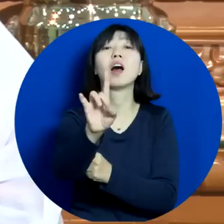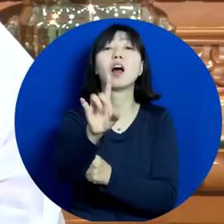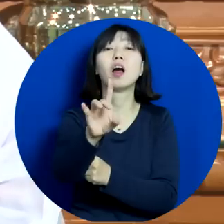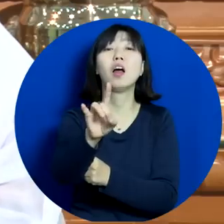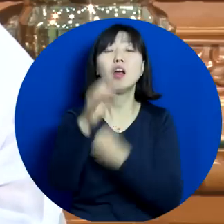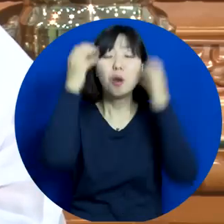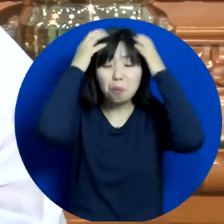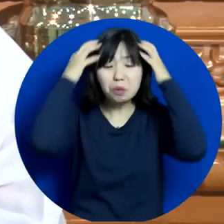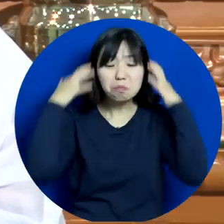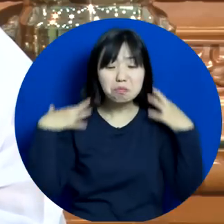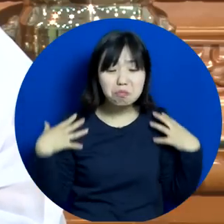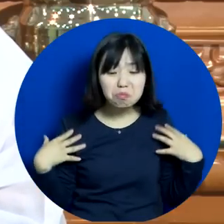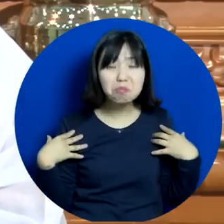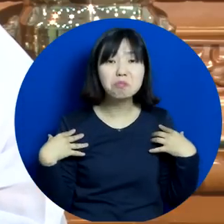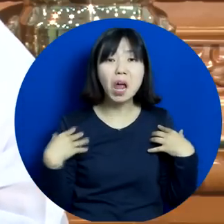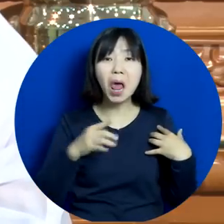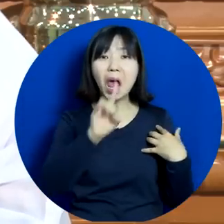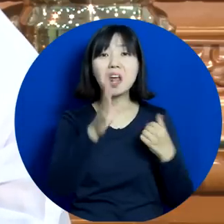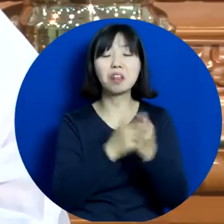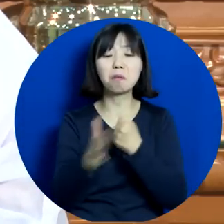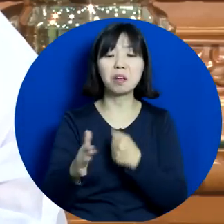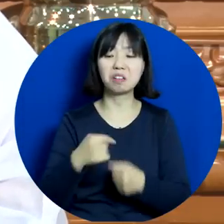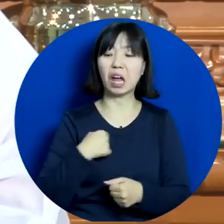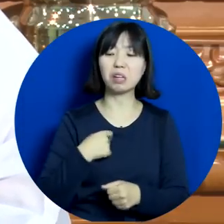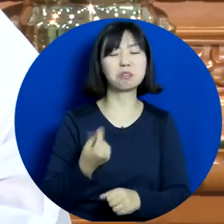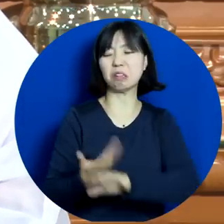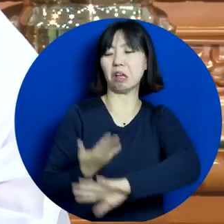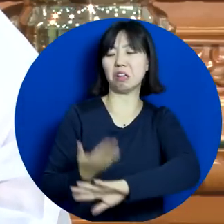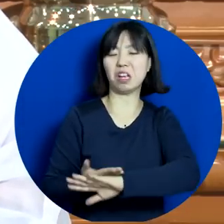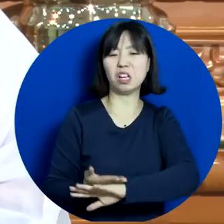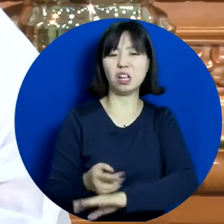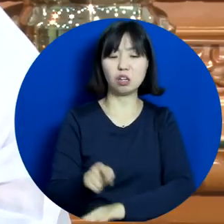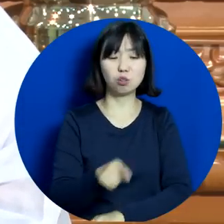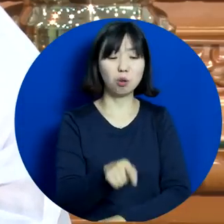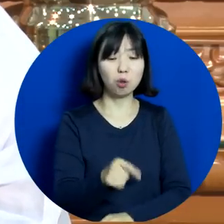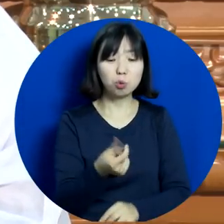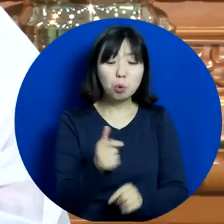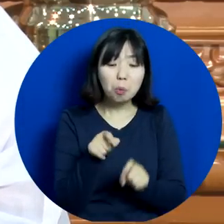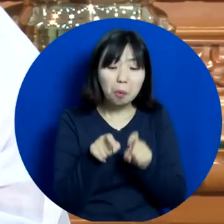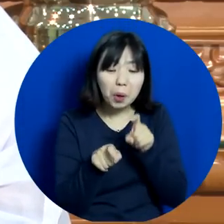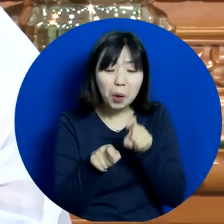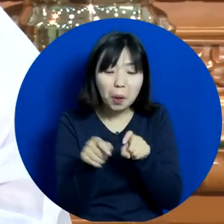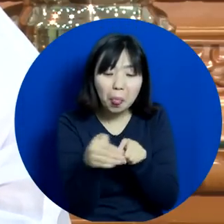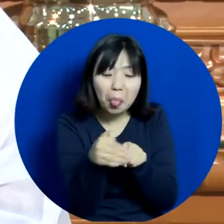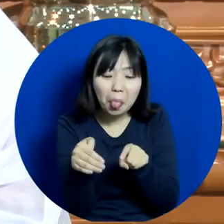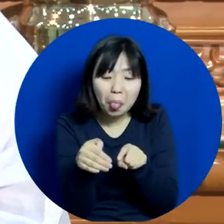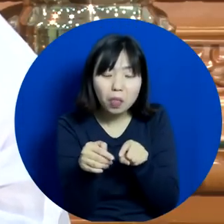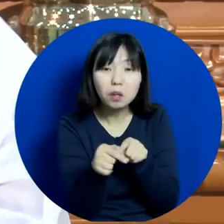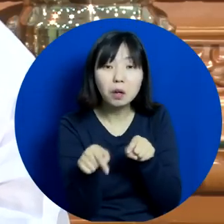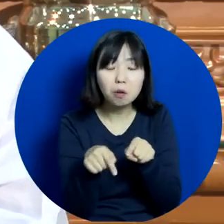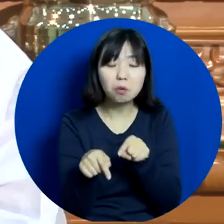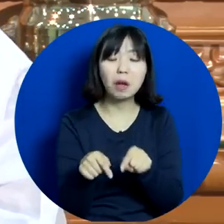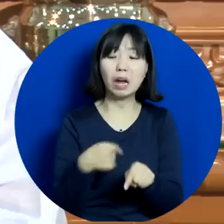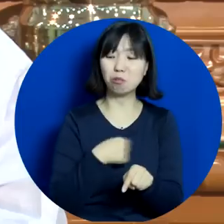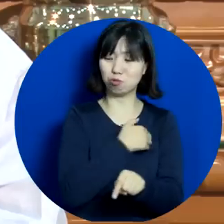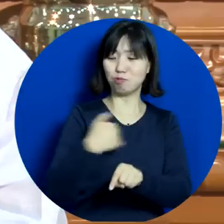난 안 가도 되는 걸로, 그리고 조금만 하면, 제가 이제만 하면 됐지.